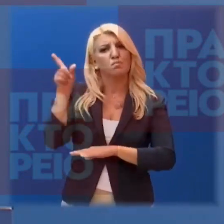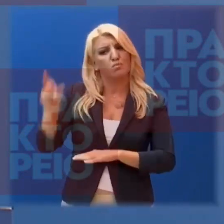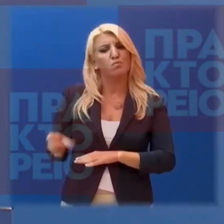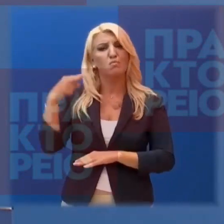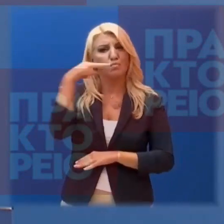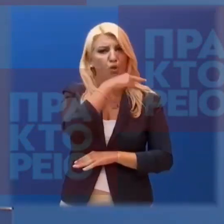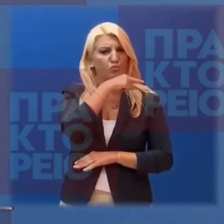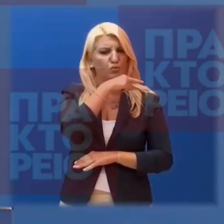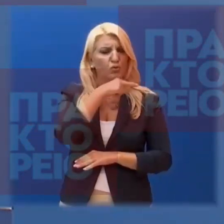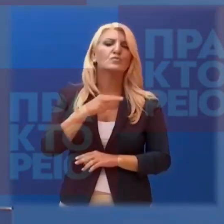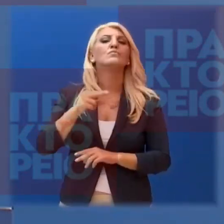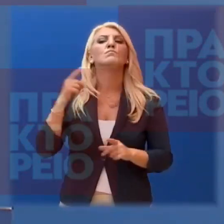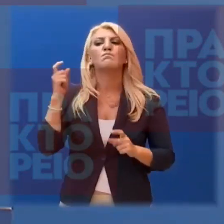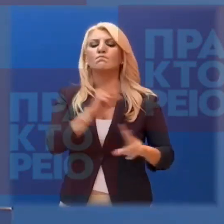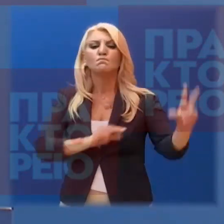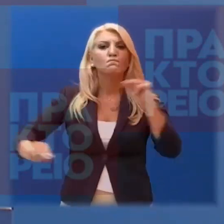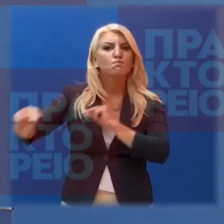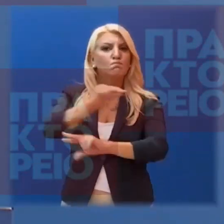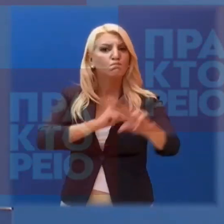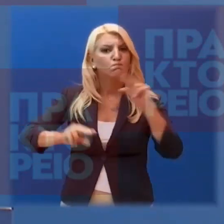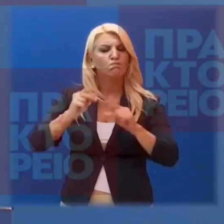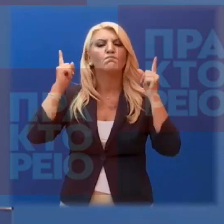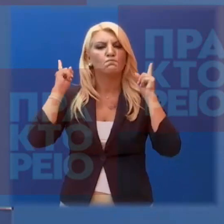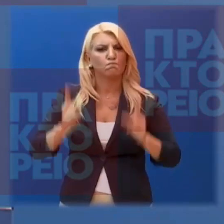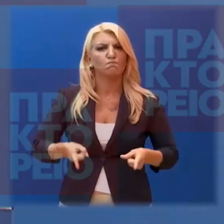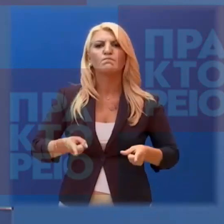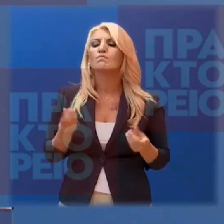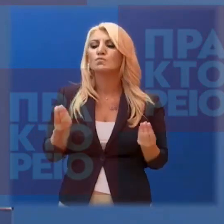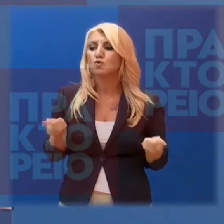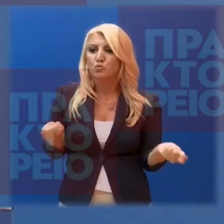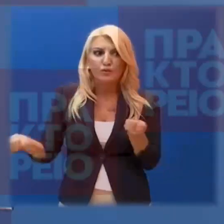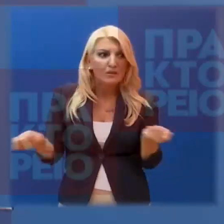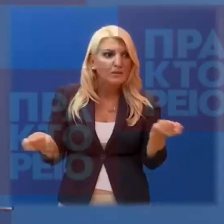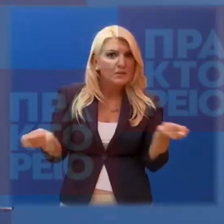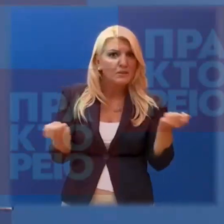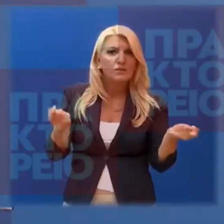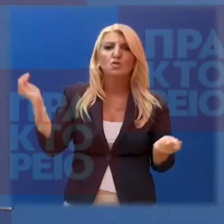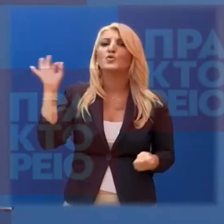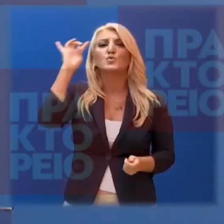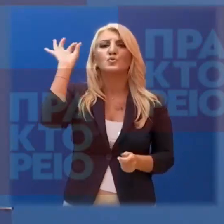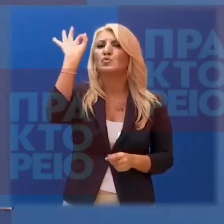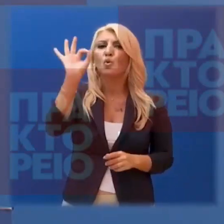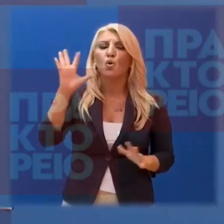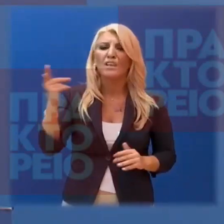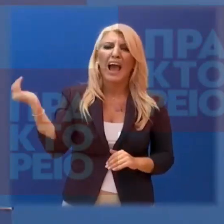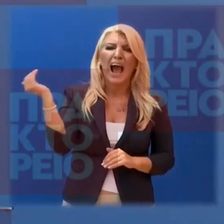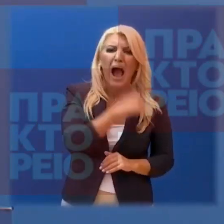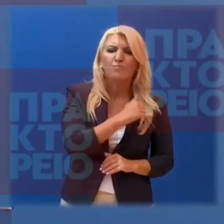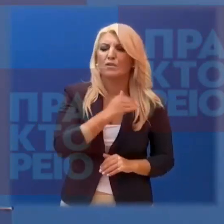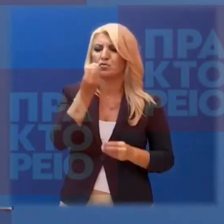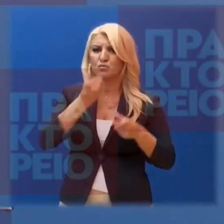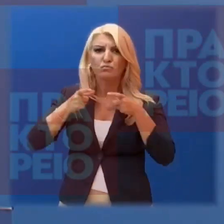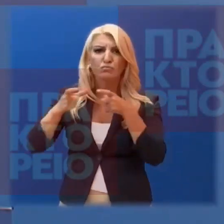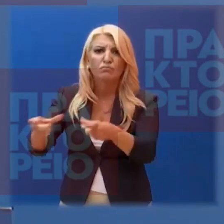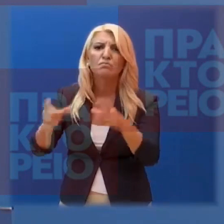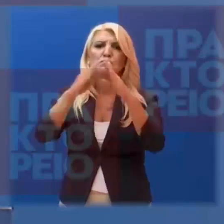Μητσοτάκη, αποφασίστηκε να υπάρξει συντονισμένη κινητοποίηση για την παροχή άμεσης στήριξης, στέγασης, σύτησης